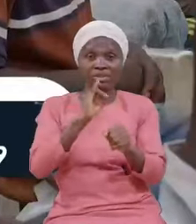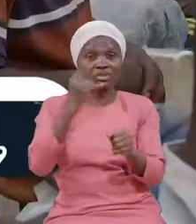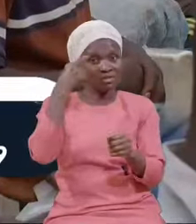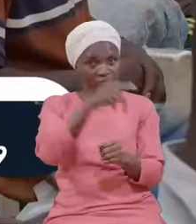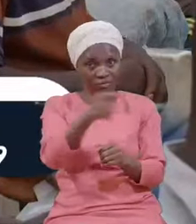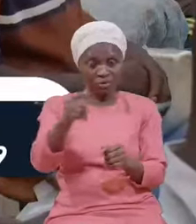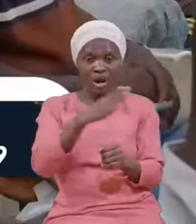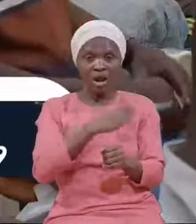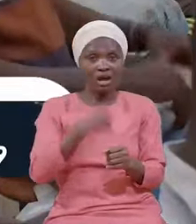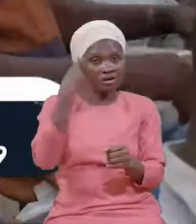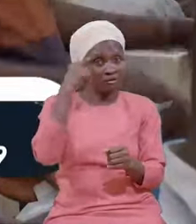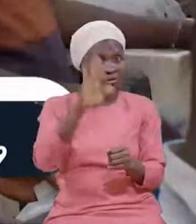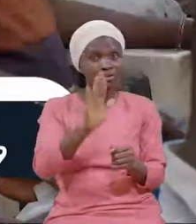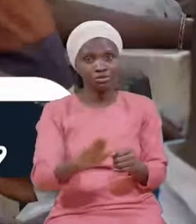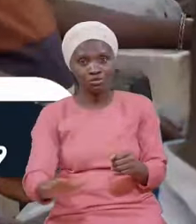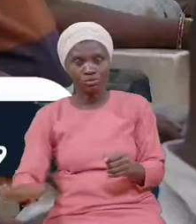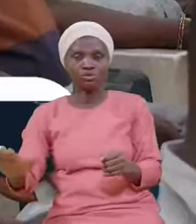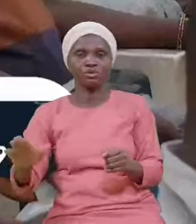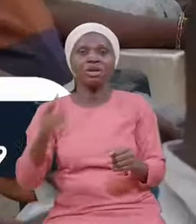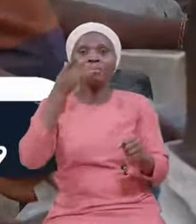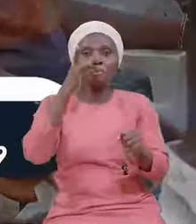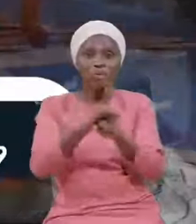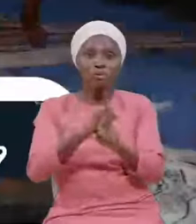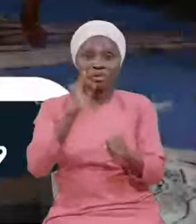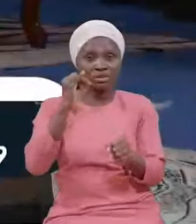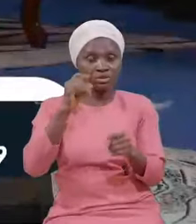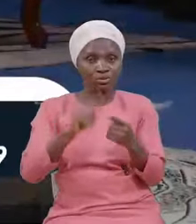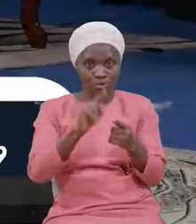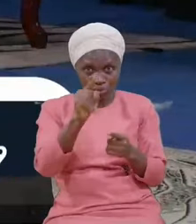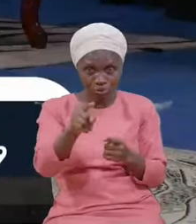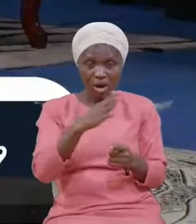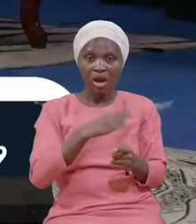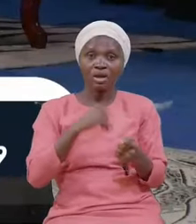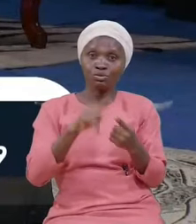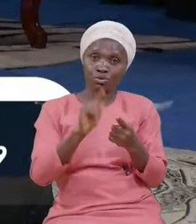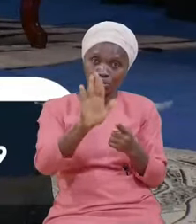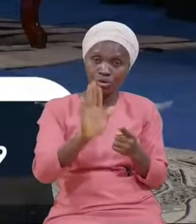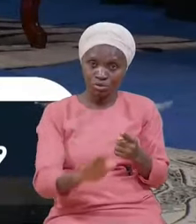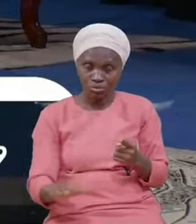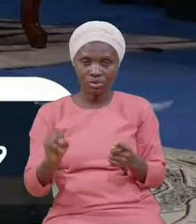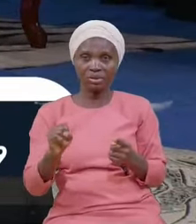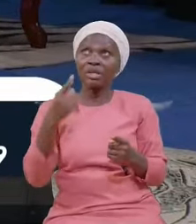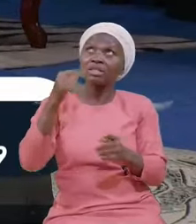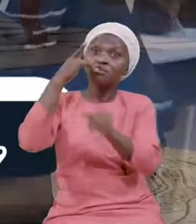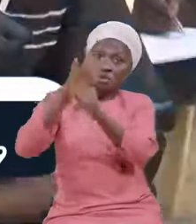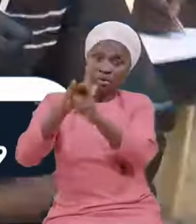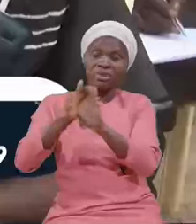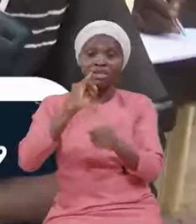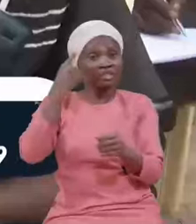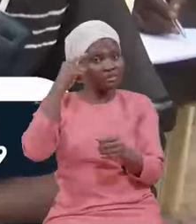vos enfants. La promesse est pour vous et pour vos enfants. La promesse est pour